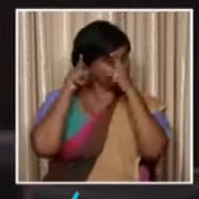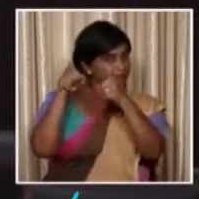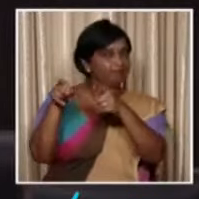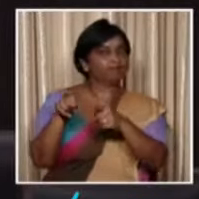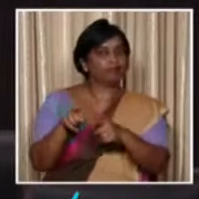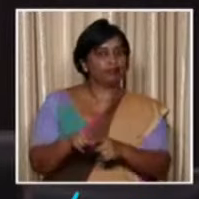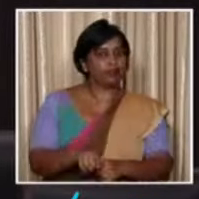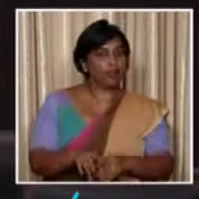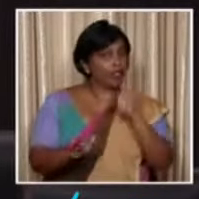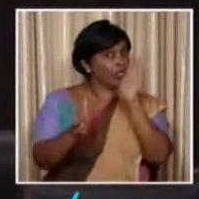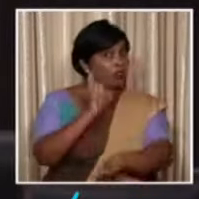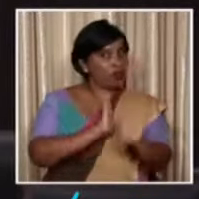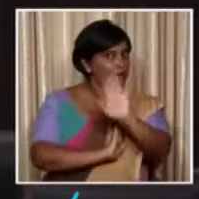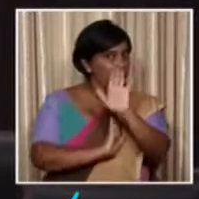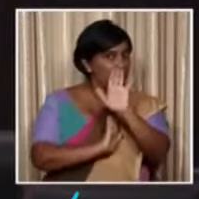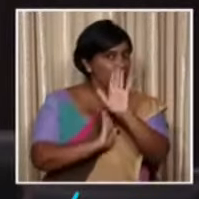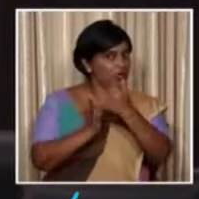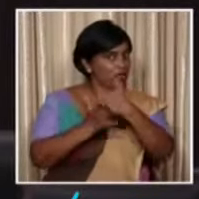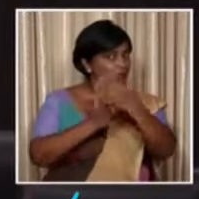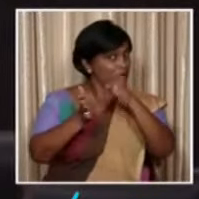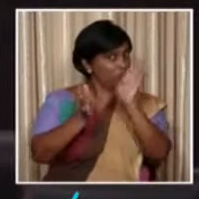මේවා කපන්න එපා හන්සාඩ් එකේ